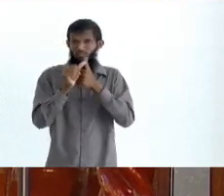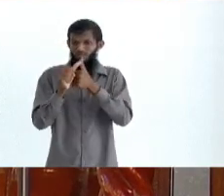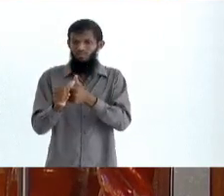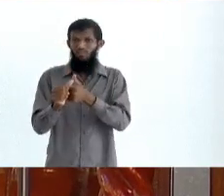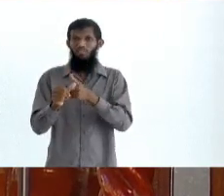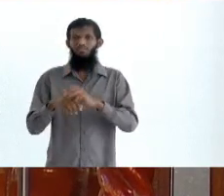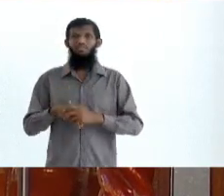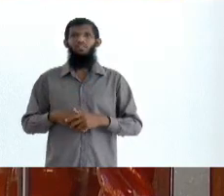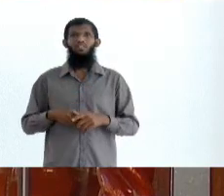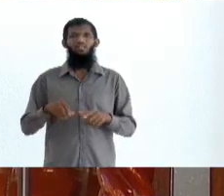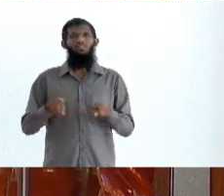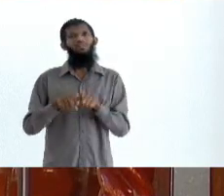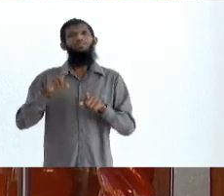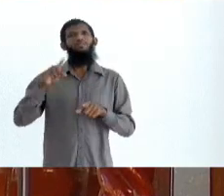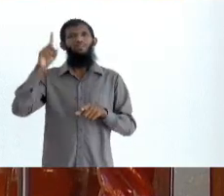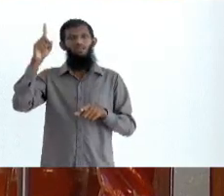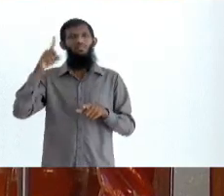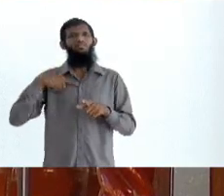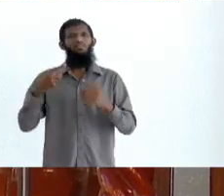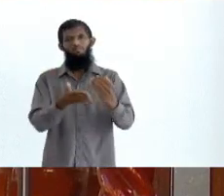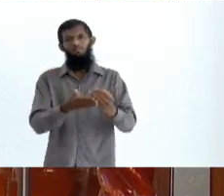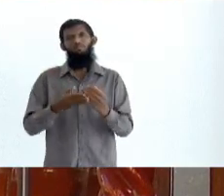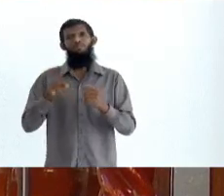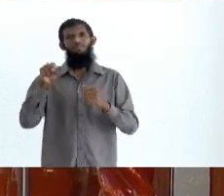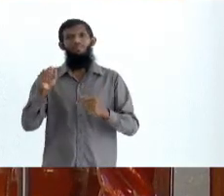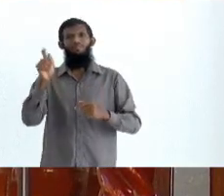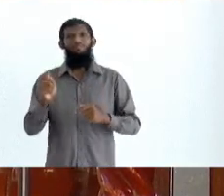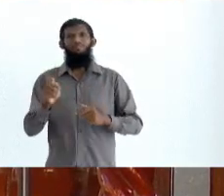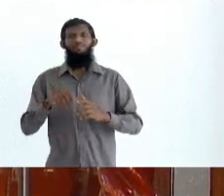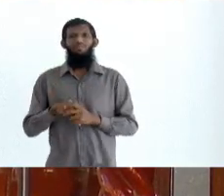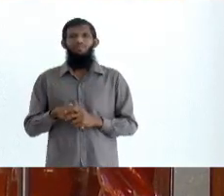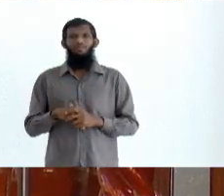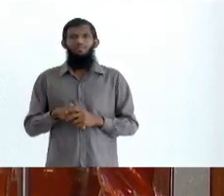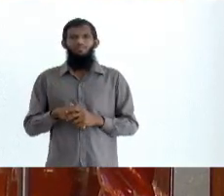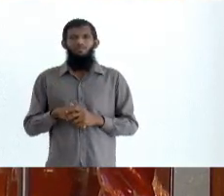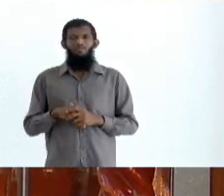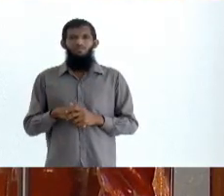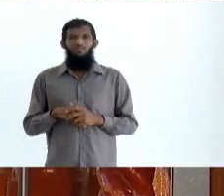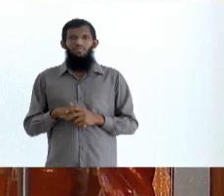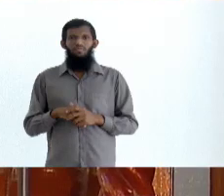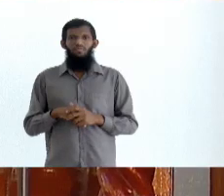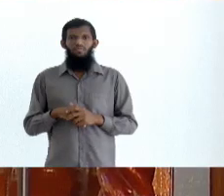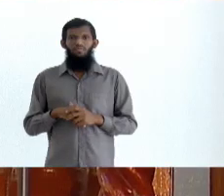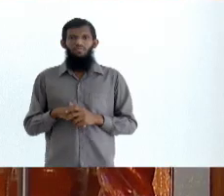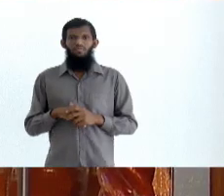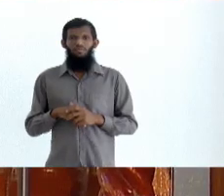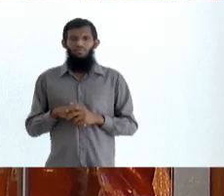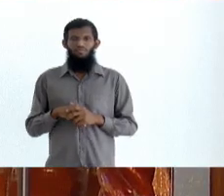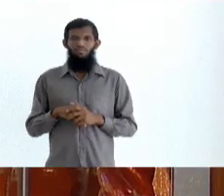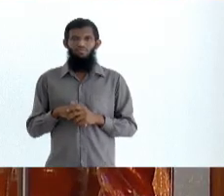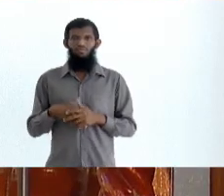إيرون إكلان غي تباة رقات ركو دوان تباة Men Allahu alaminna mi